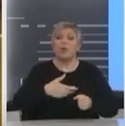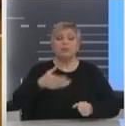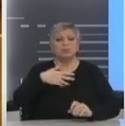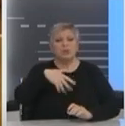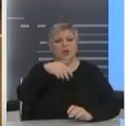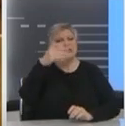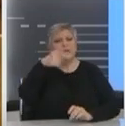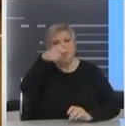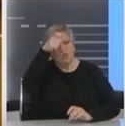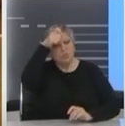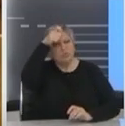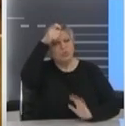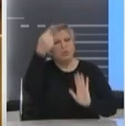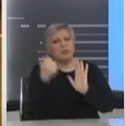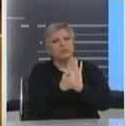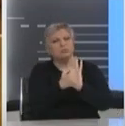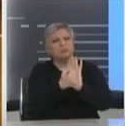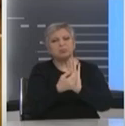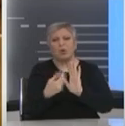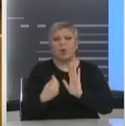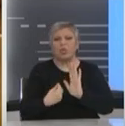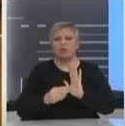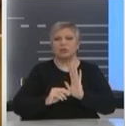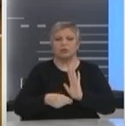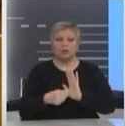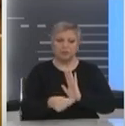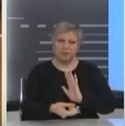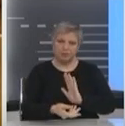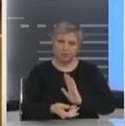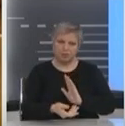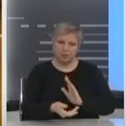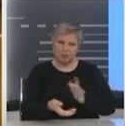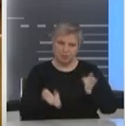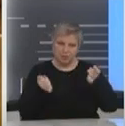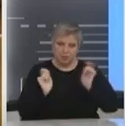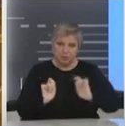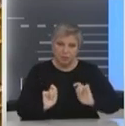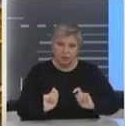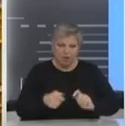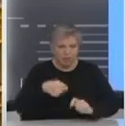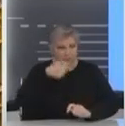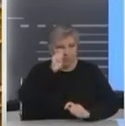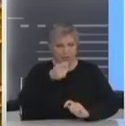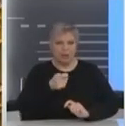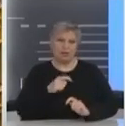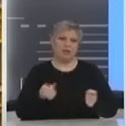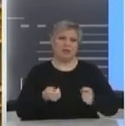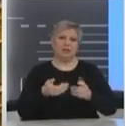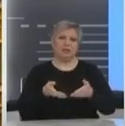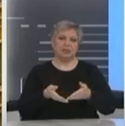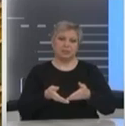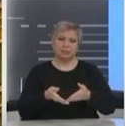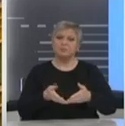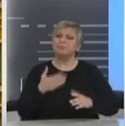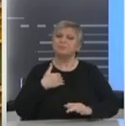περίοδου. Και αλήθεια, θέλω να αναρωτηθώ, εσείς που